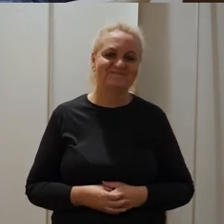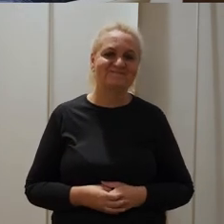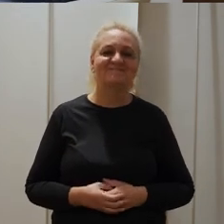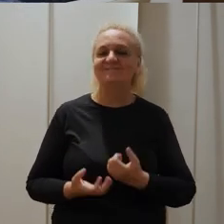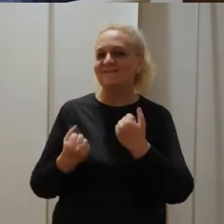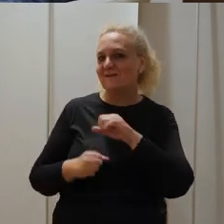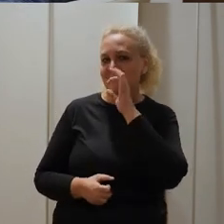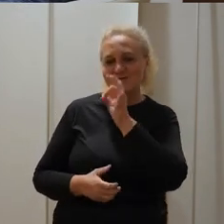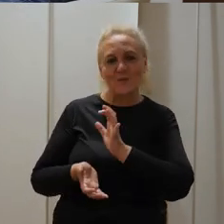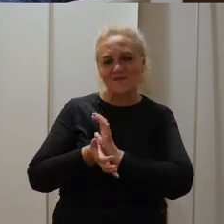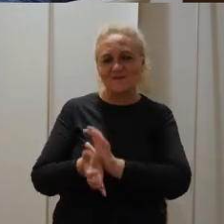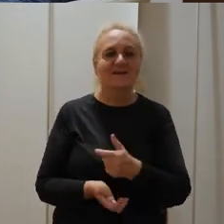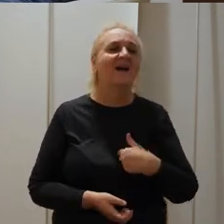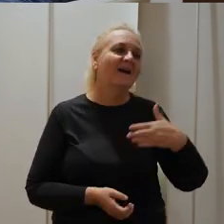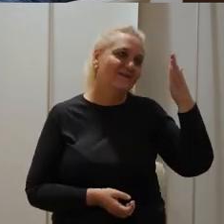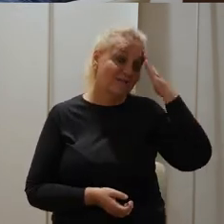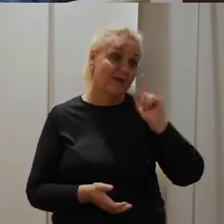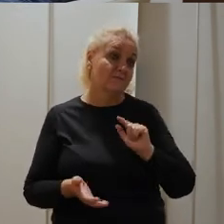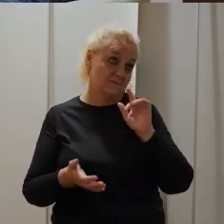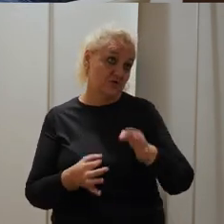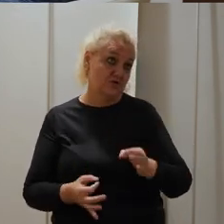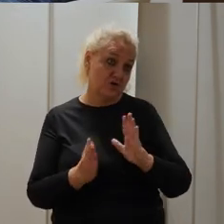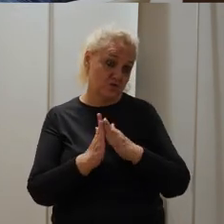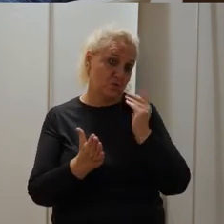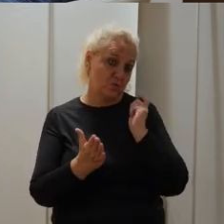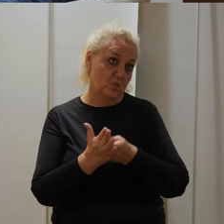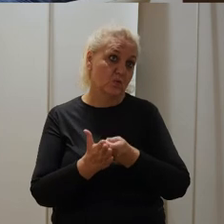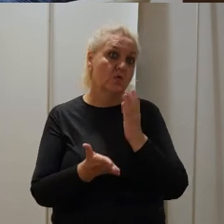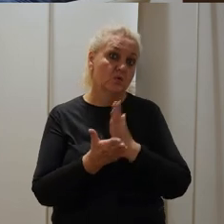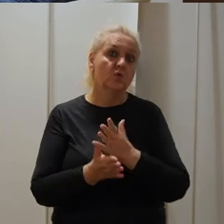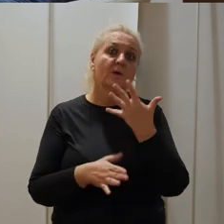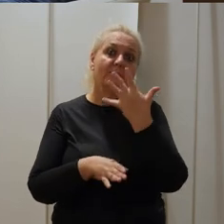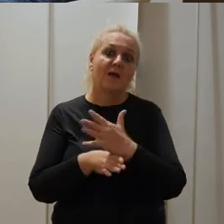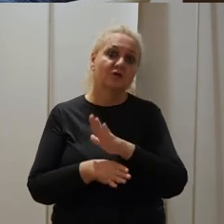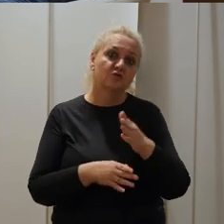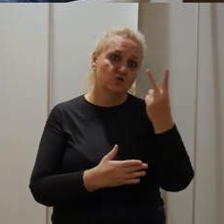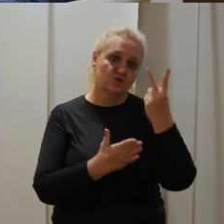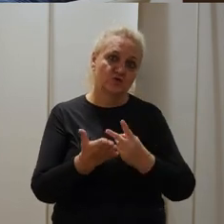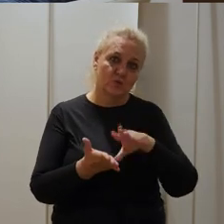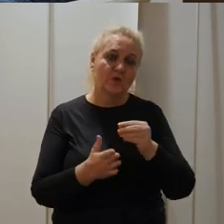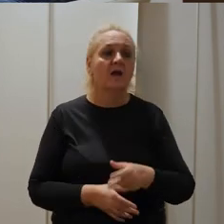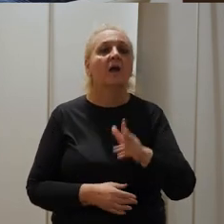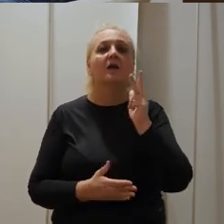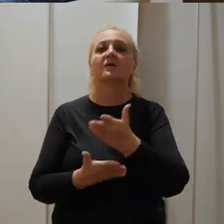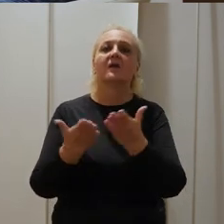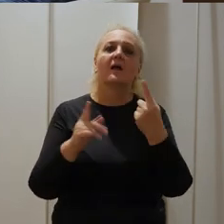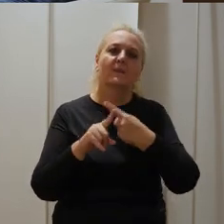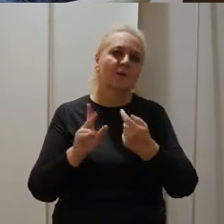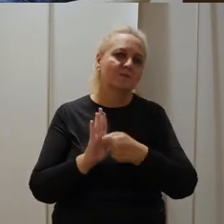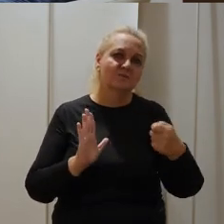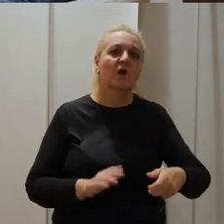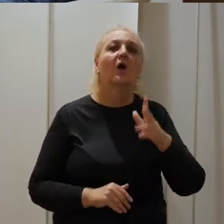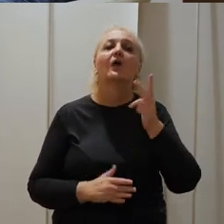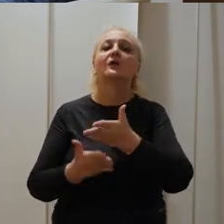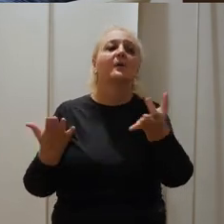Bardzo dobre wydawnictwo. Wiem, kupiłam u nich książkę dzisiaj i już przeczytałam 50 stron. Czy ktoś, słuchajcie, przyciągamy strasznie, czy